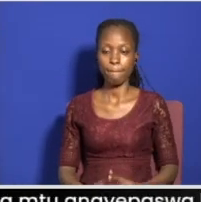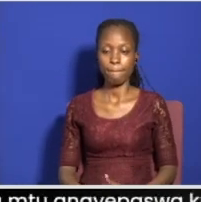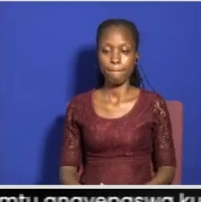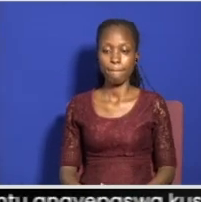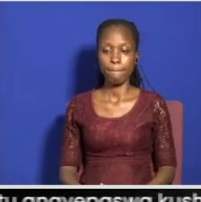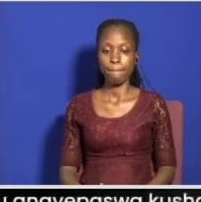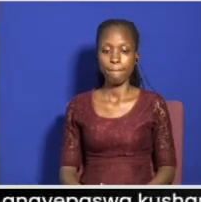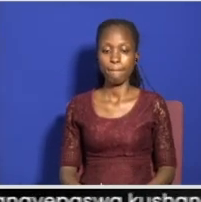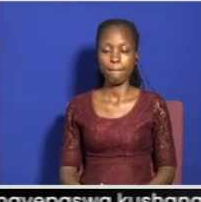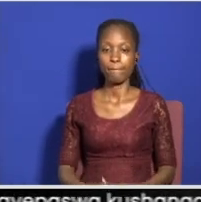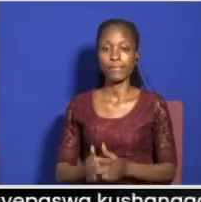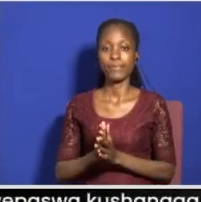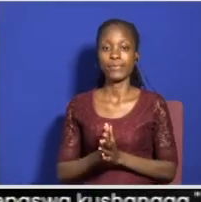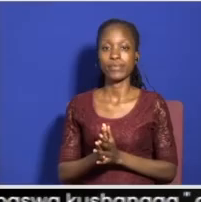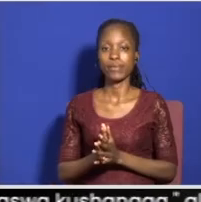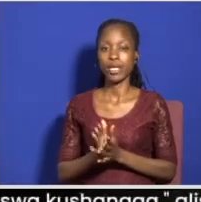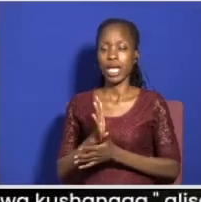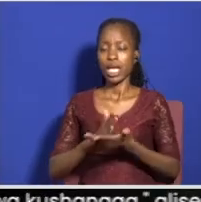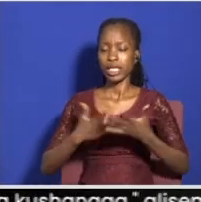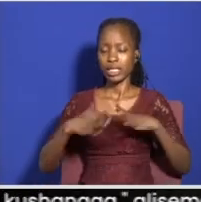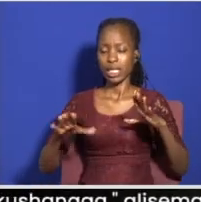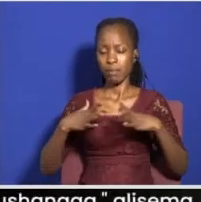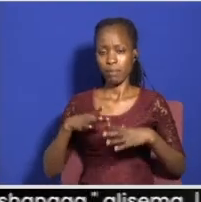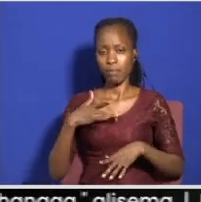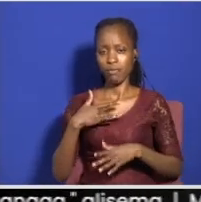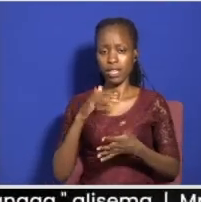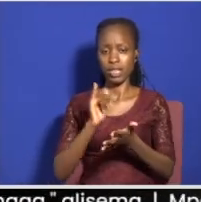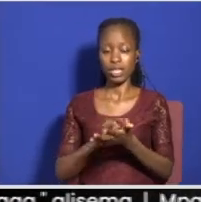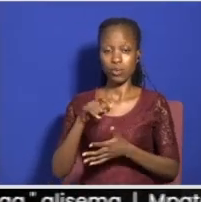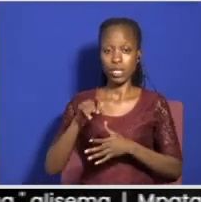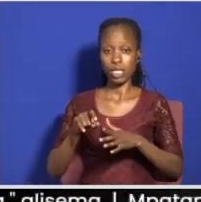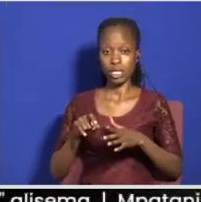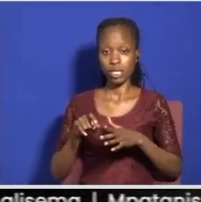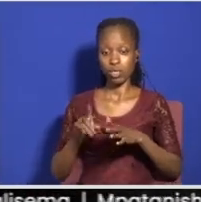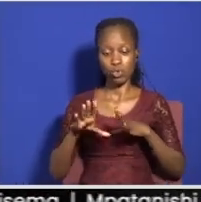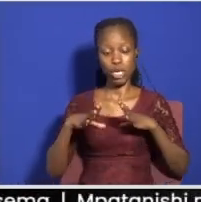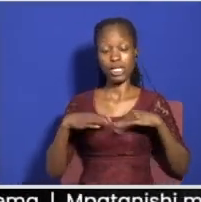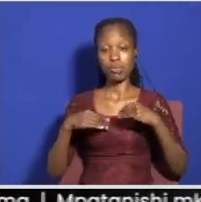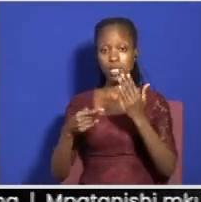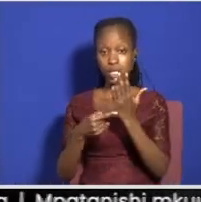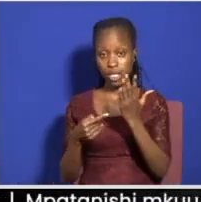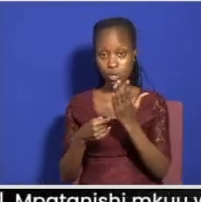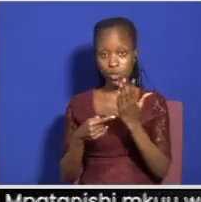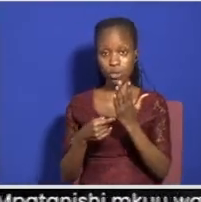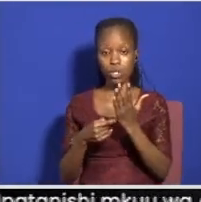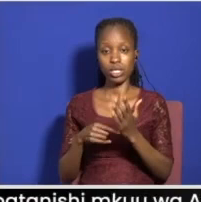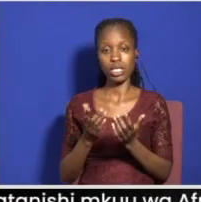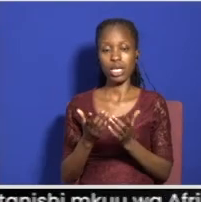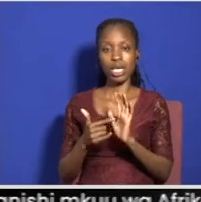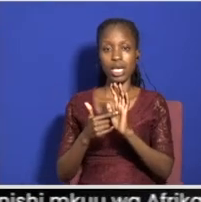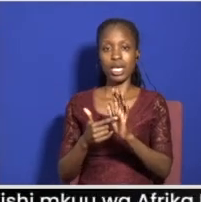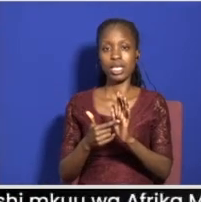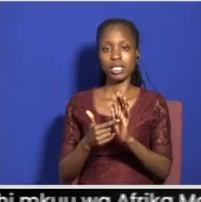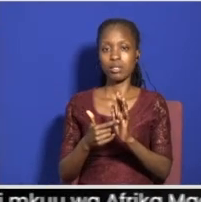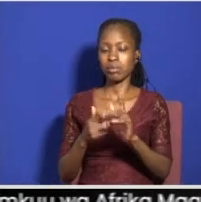Sa wengine wale ambao wanahisi kuwa tunafaa kukumbatia maendeleo ya kidijitali na teknolojia, mojawapo ikiwa ni